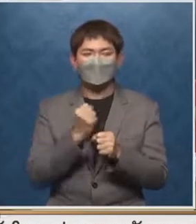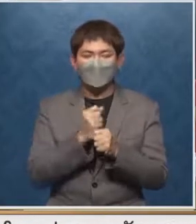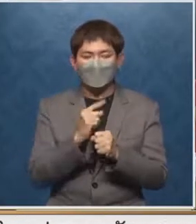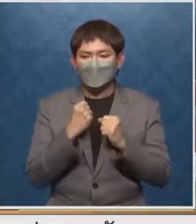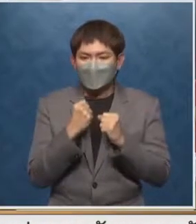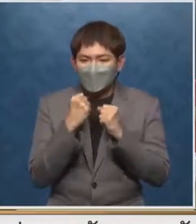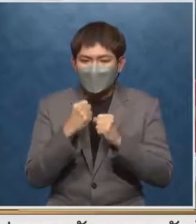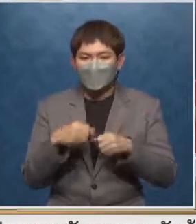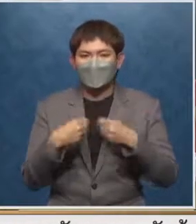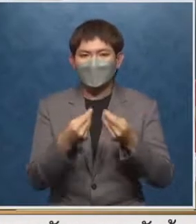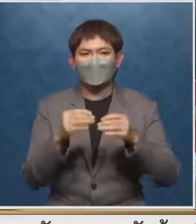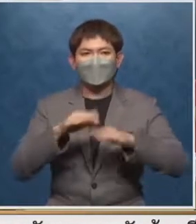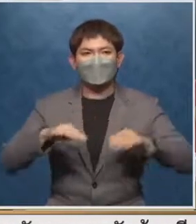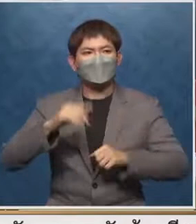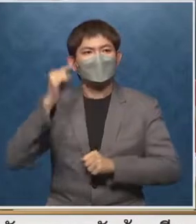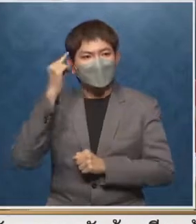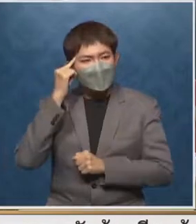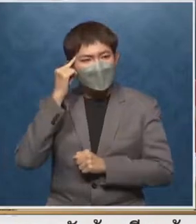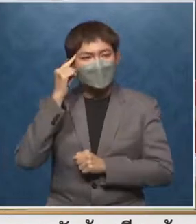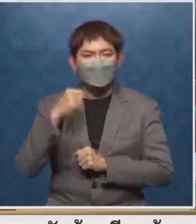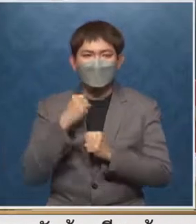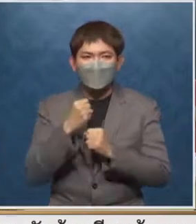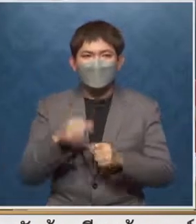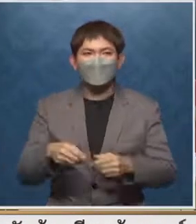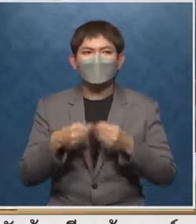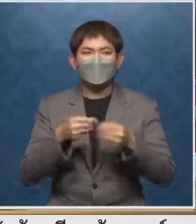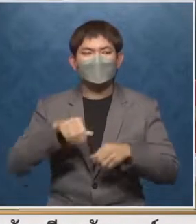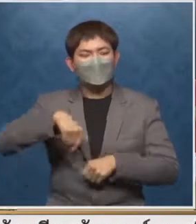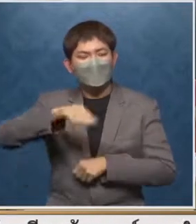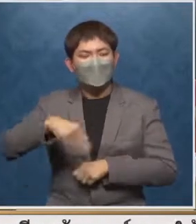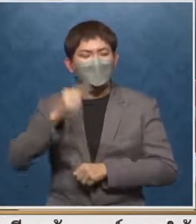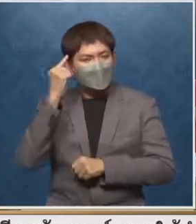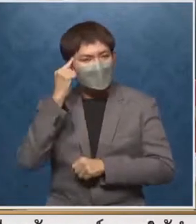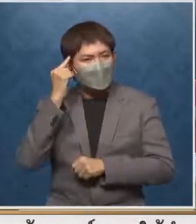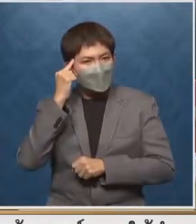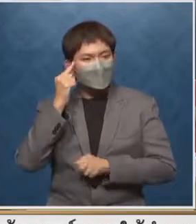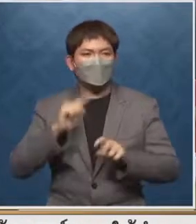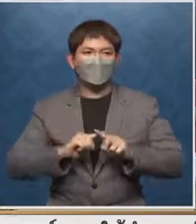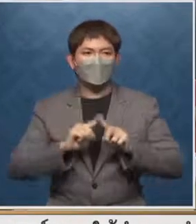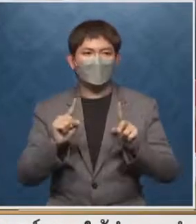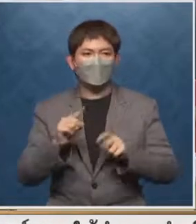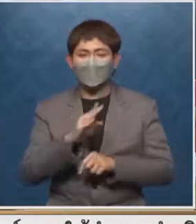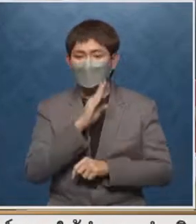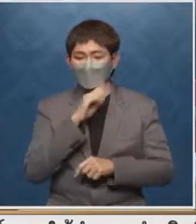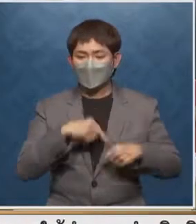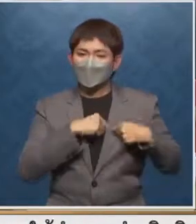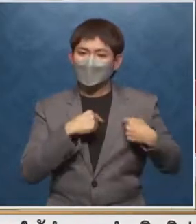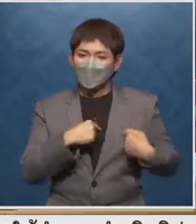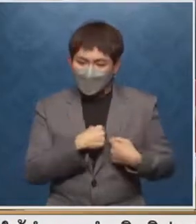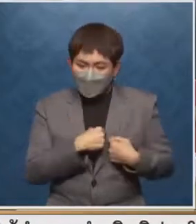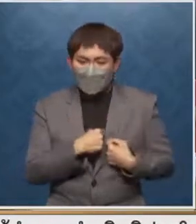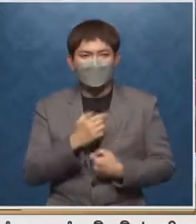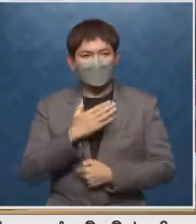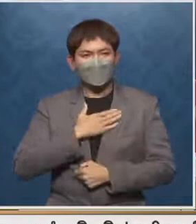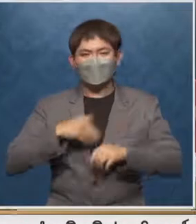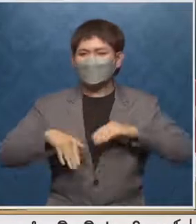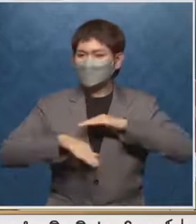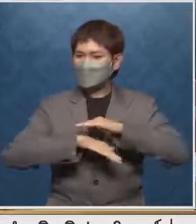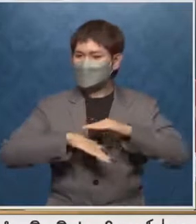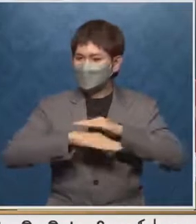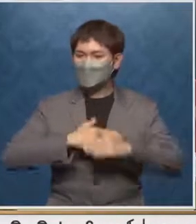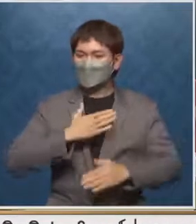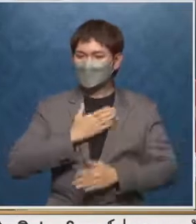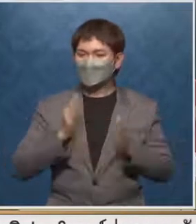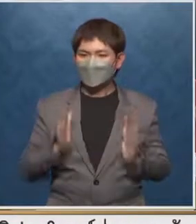ามจะให้เด็กรู้เท่าทันสื่อให้คนรู้เท่าทันสื่อถ้าจิตใจเนี่ยมันมีพื้นฐานที่ดีอย่